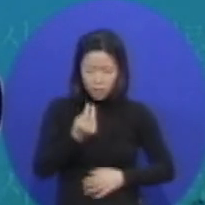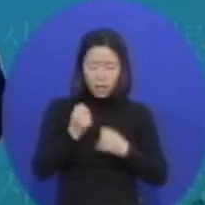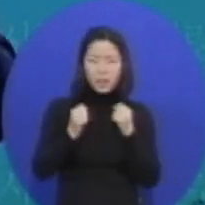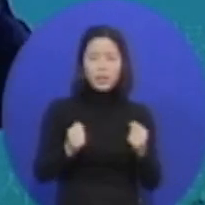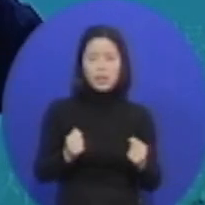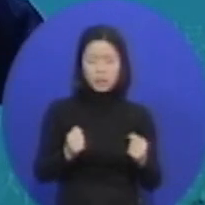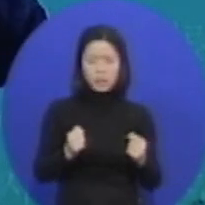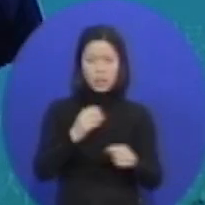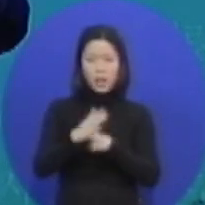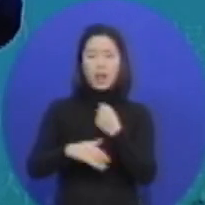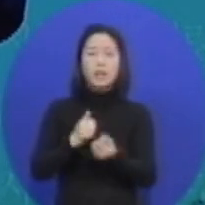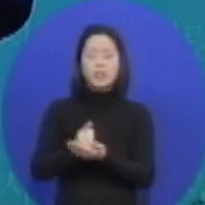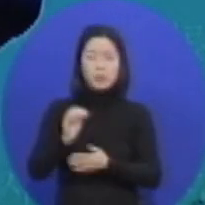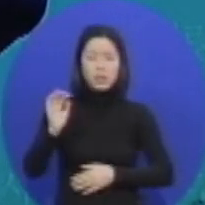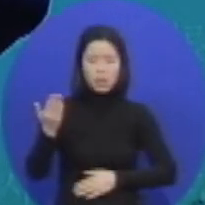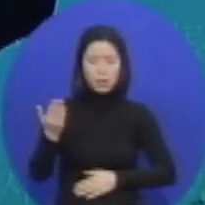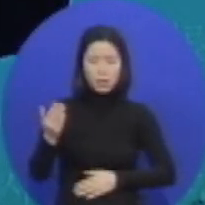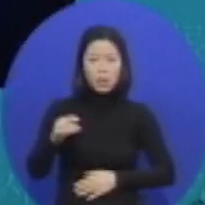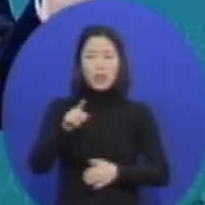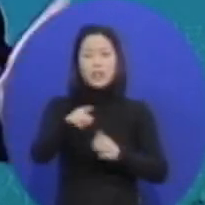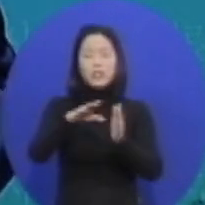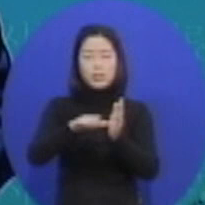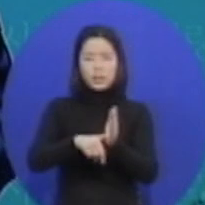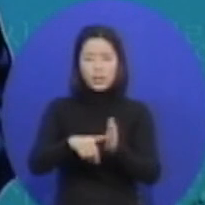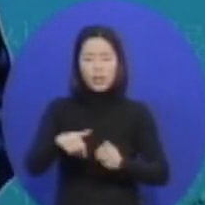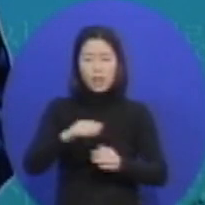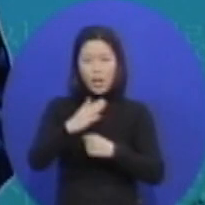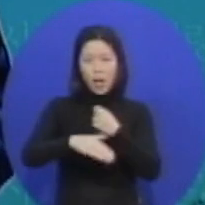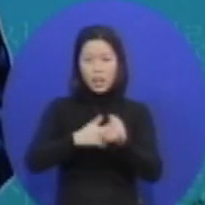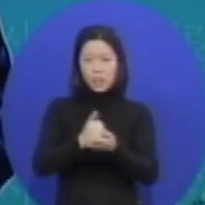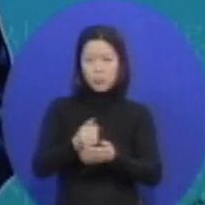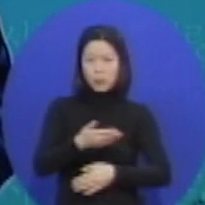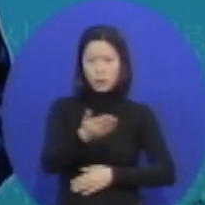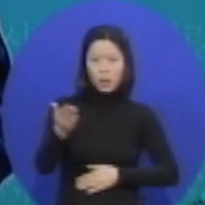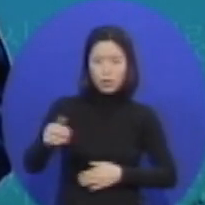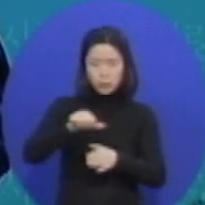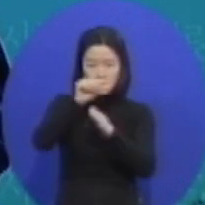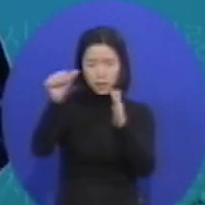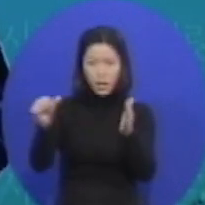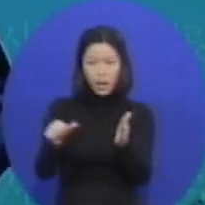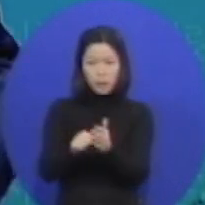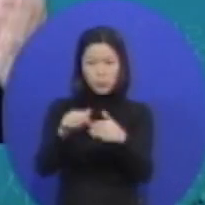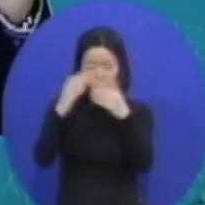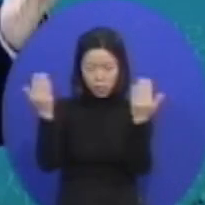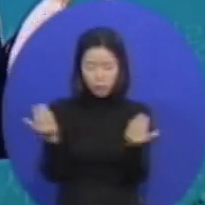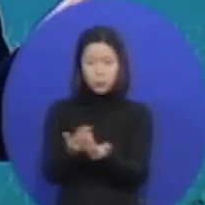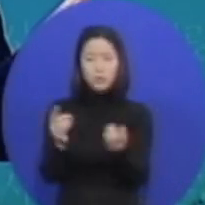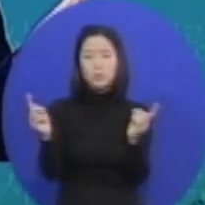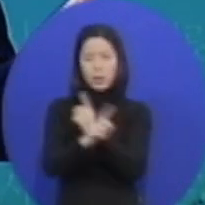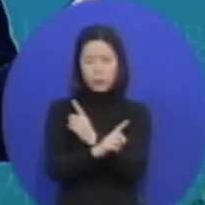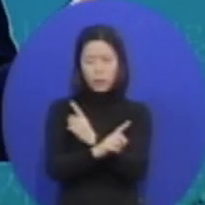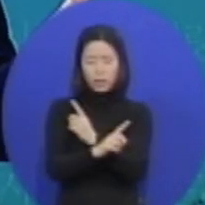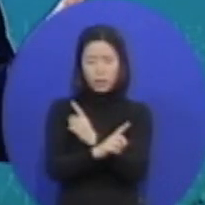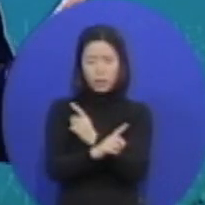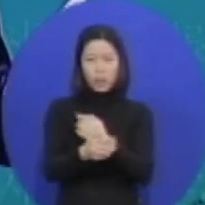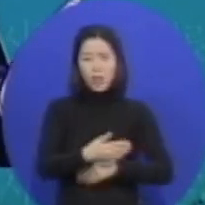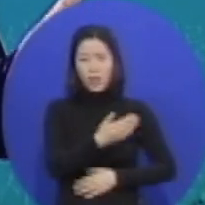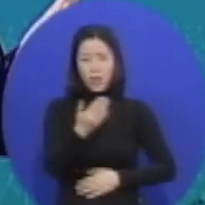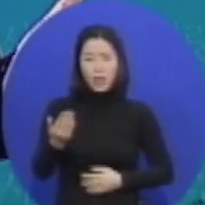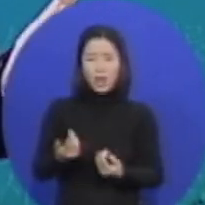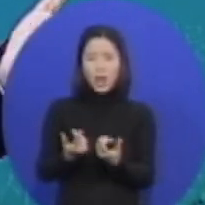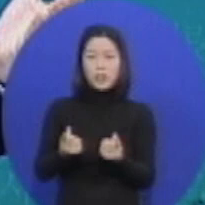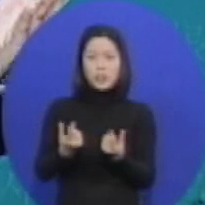그 때 하나님은 여러분의 인생 전체를 지 바꾸시기 시작합니다 자 이제 우리 같이 기도하실 때